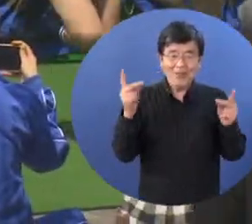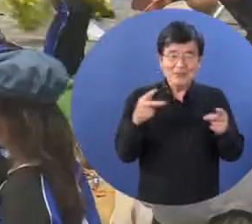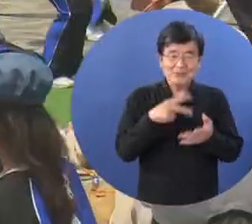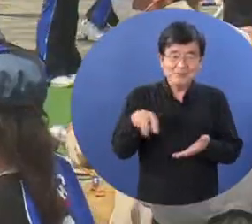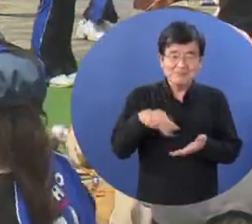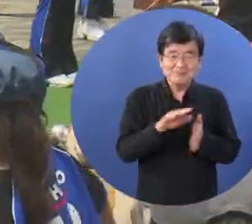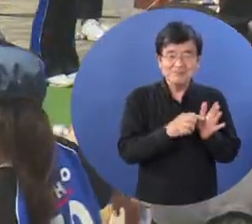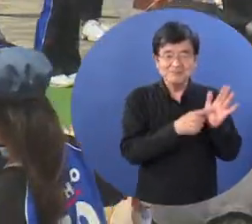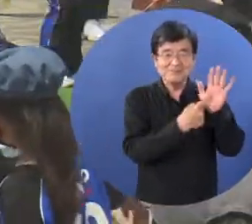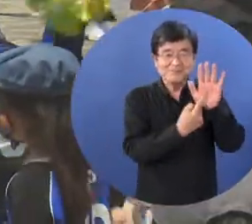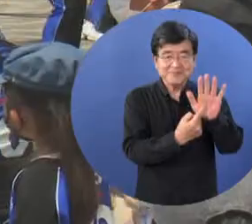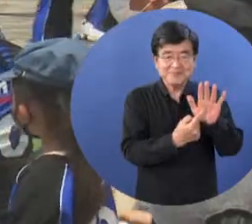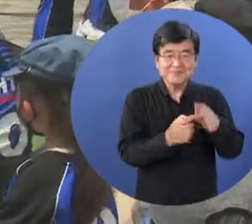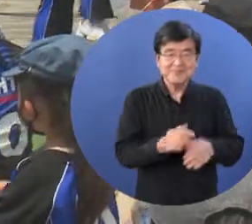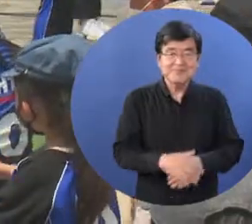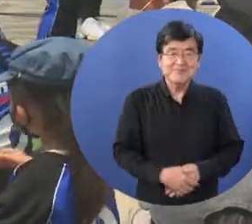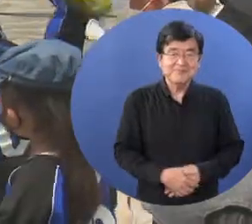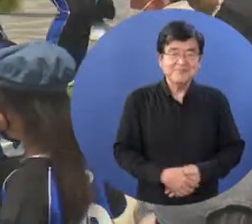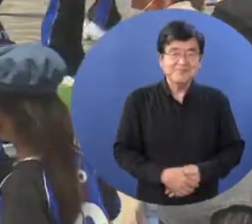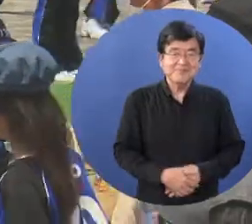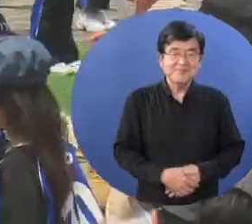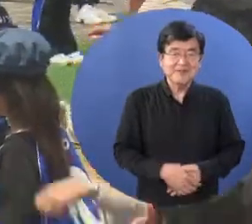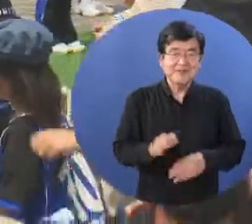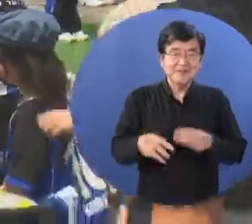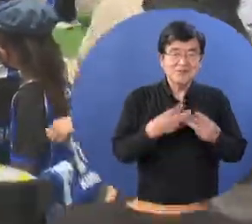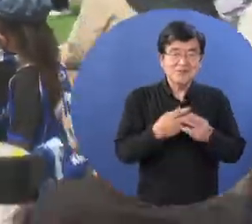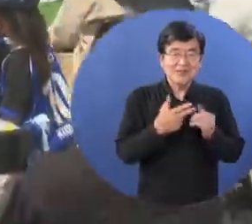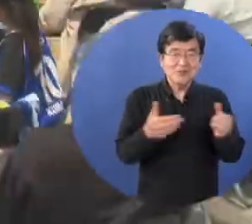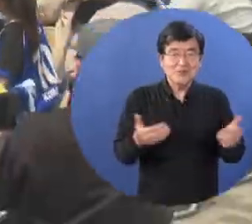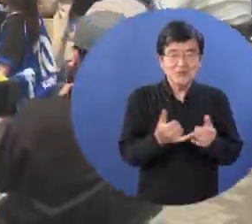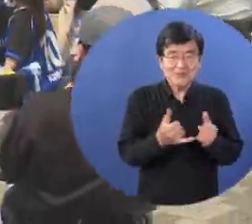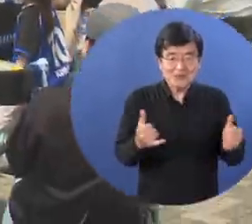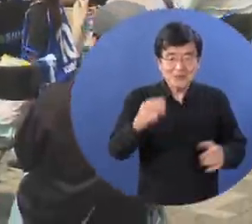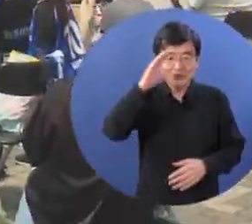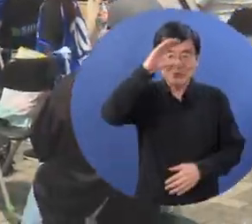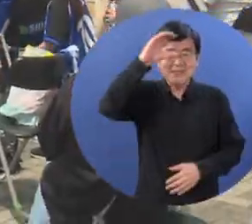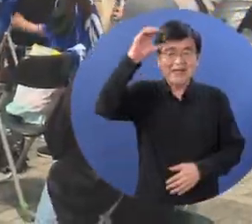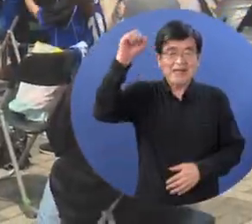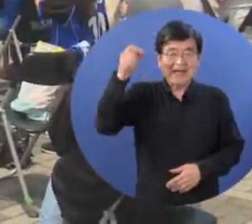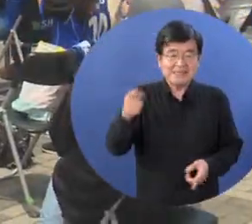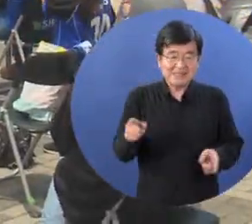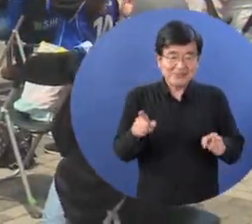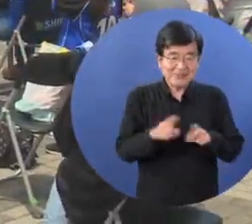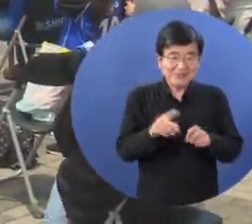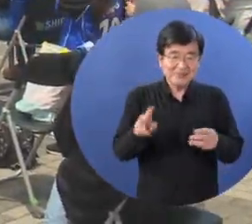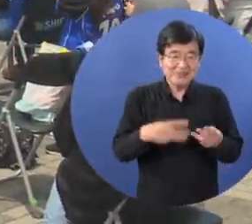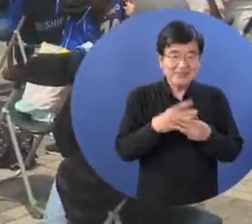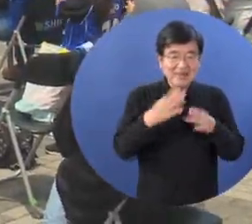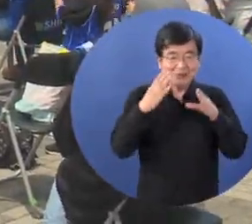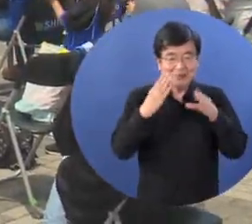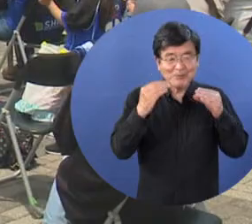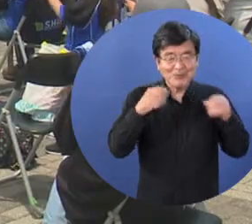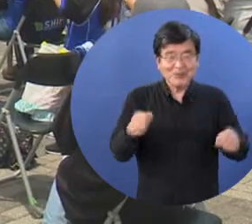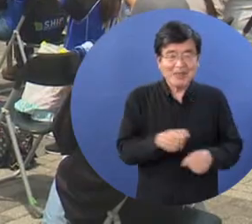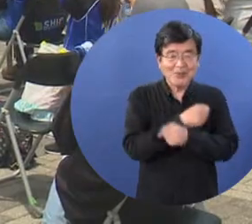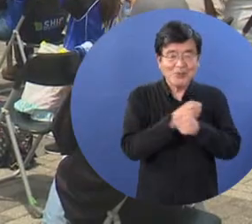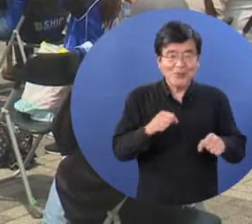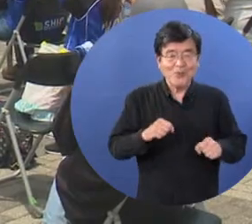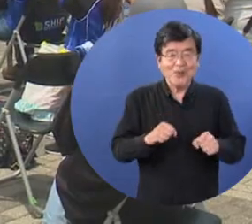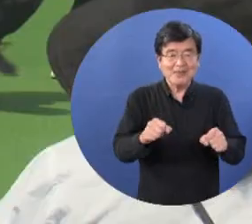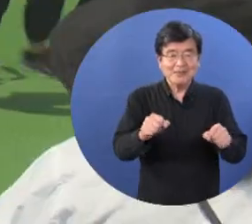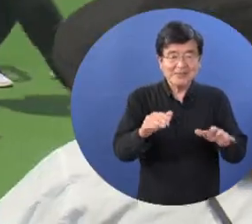の職員と吹田がガンバチア、チアキッズと一緒に吹田スマイル体操を行いました。 いいです